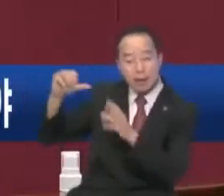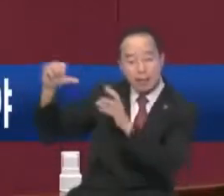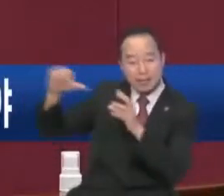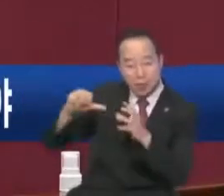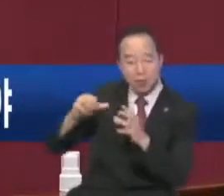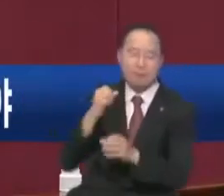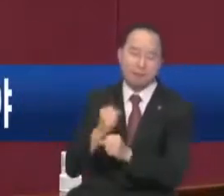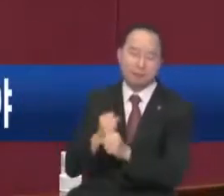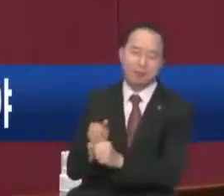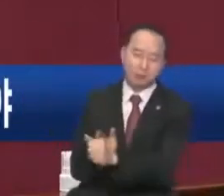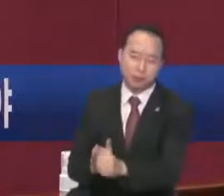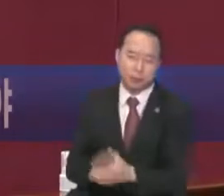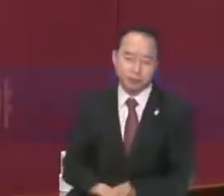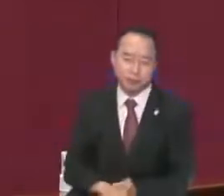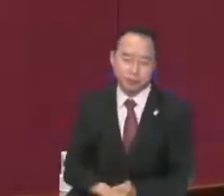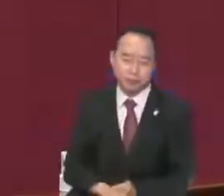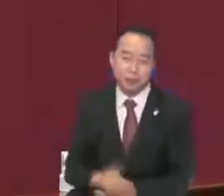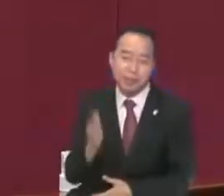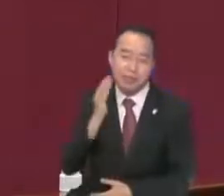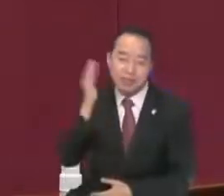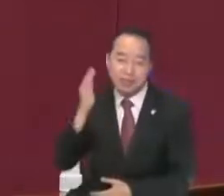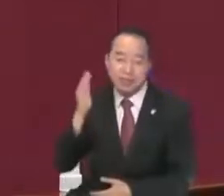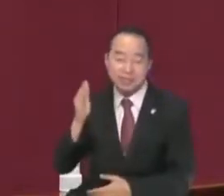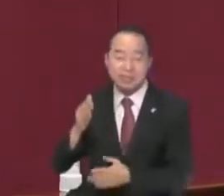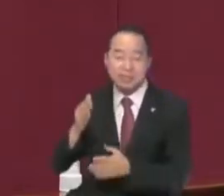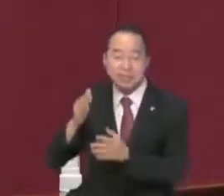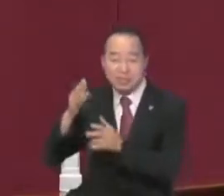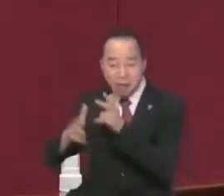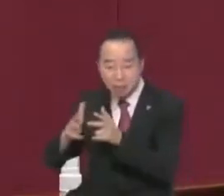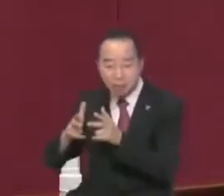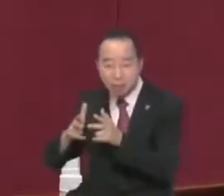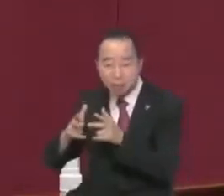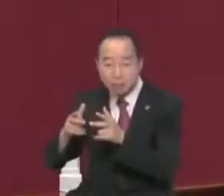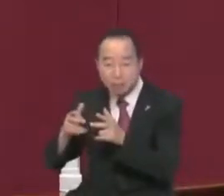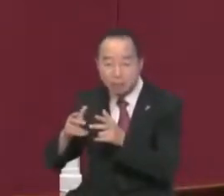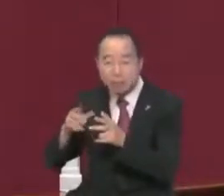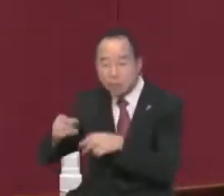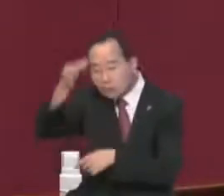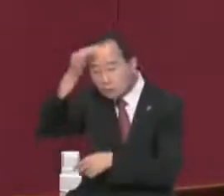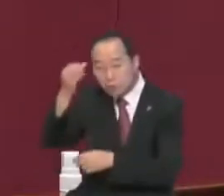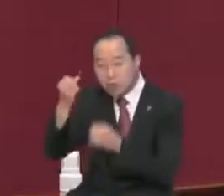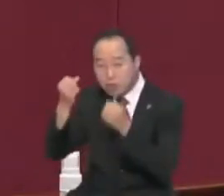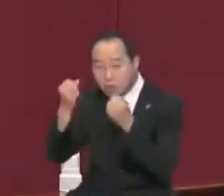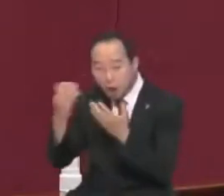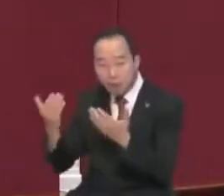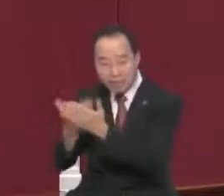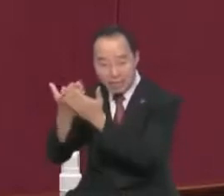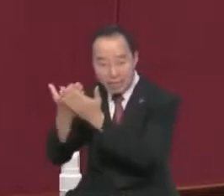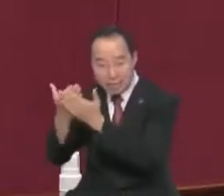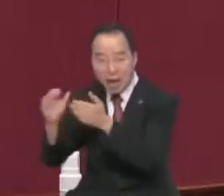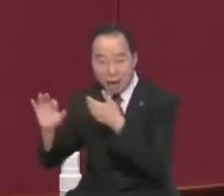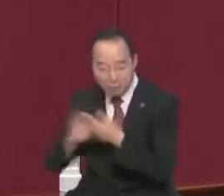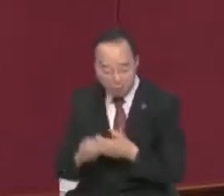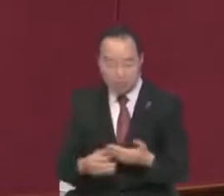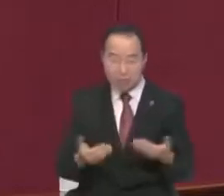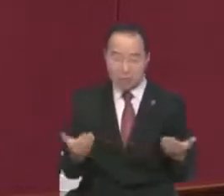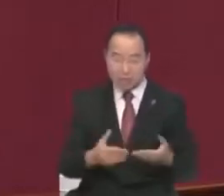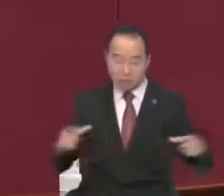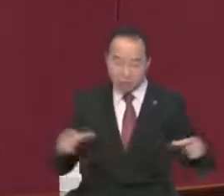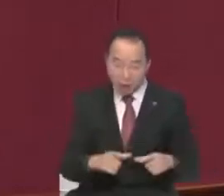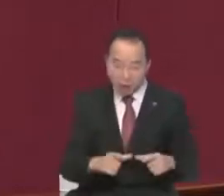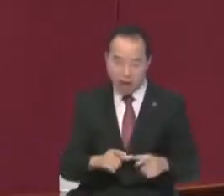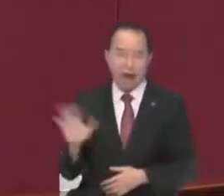그린 뉴딜 기술 혁신은 디지털 뉴딜처럼 일자리와 인건비를 줄이는 노동 절감형 혁신이 아닙니다.